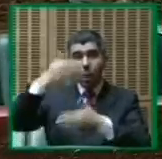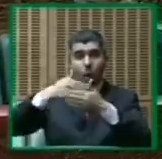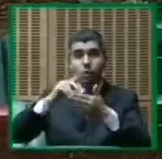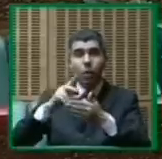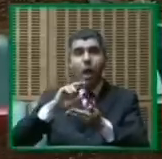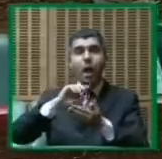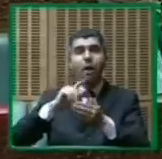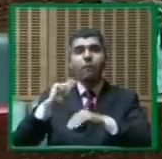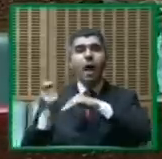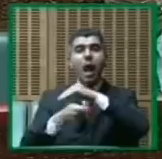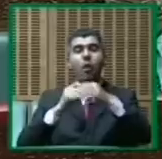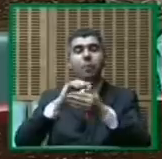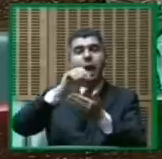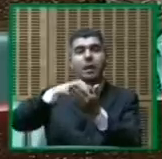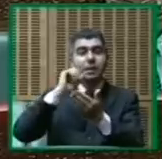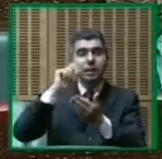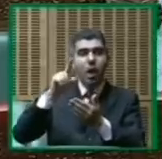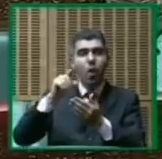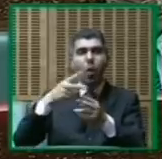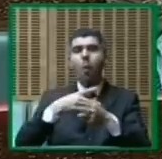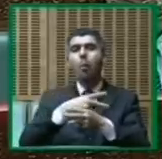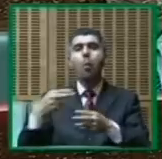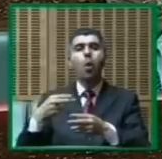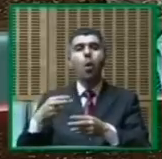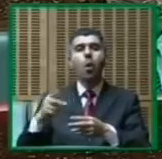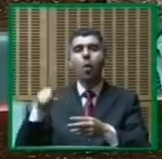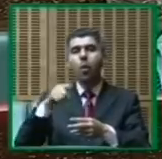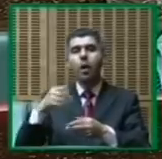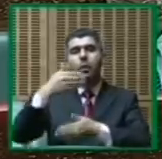فيها 131 بقعه وكيبدا يبيع فيها